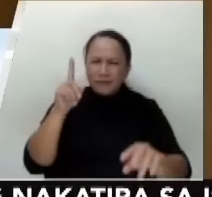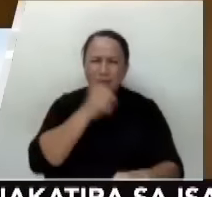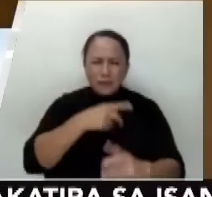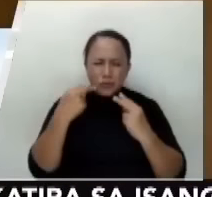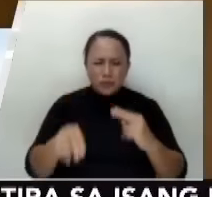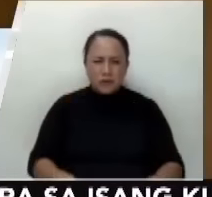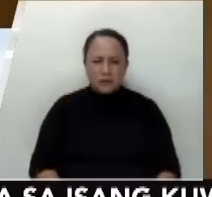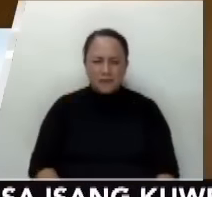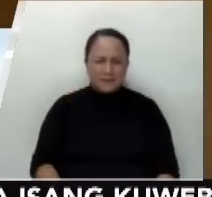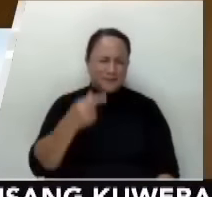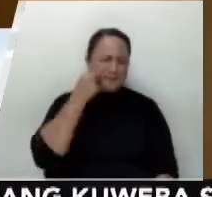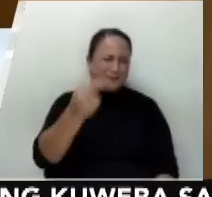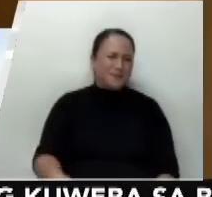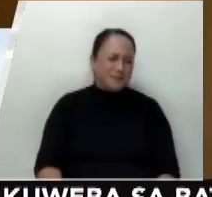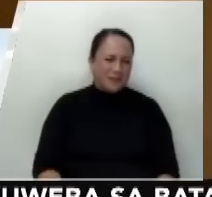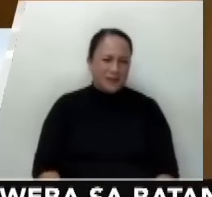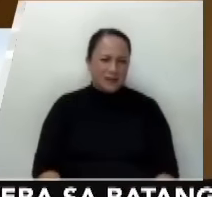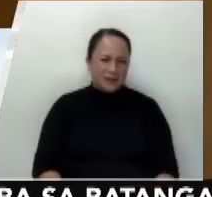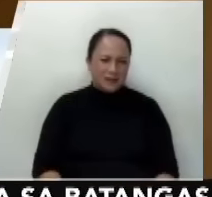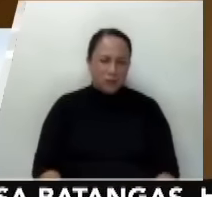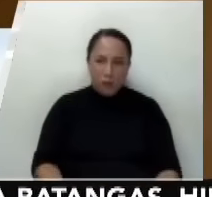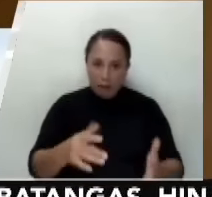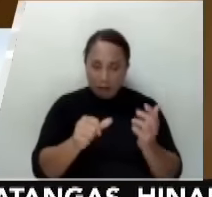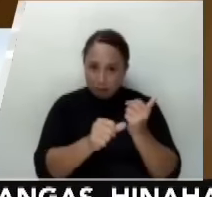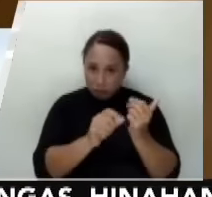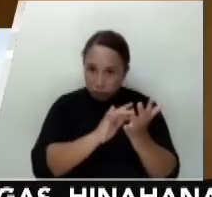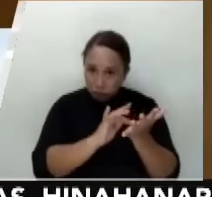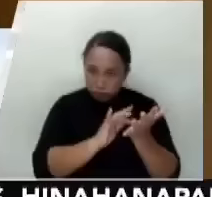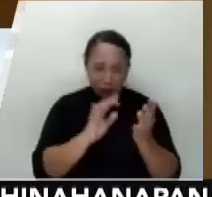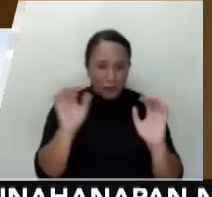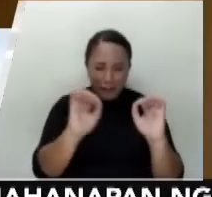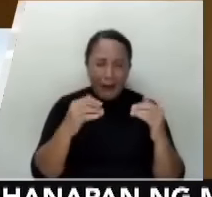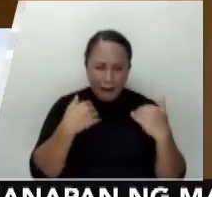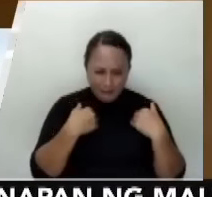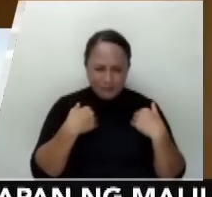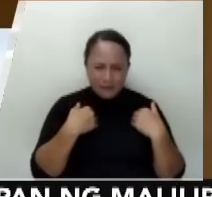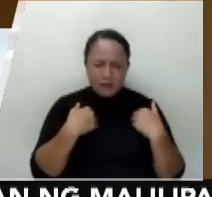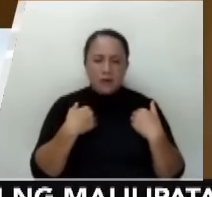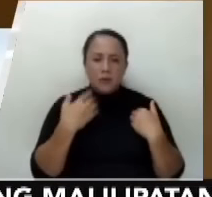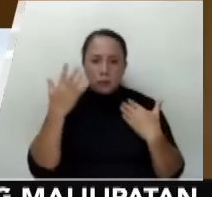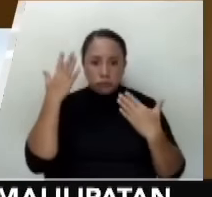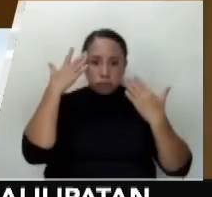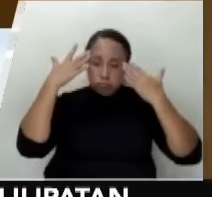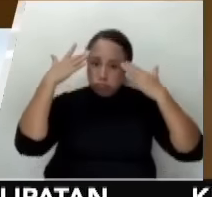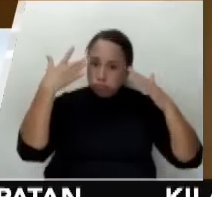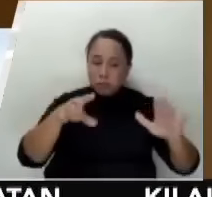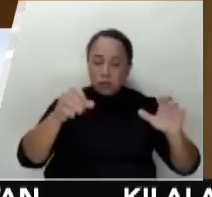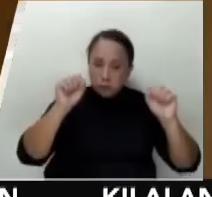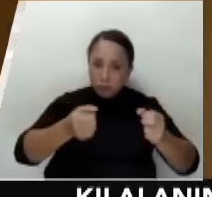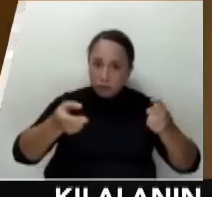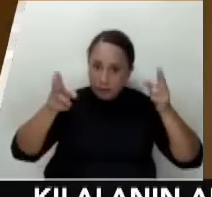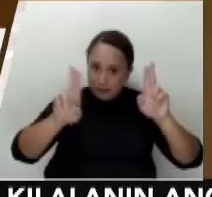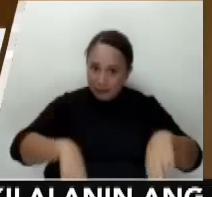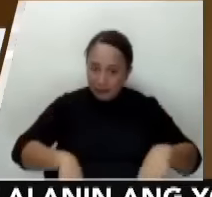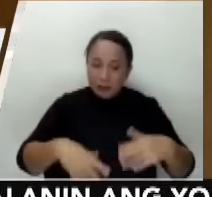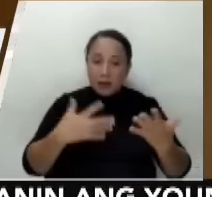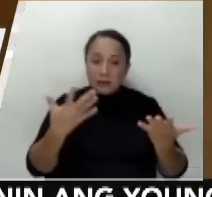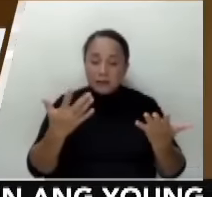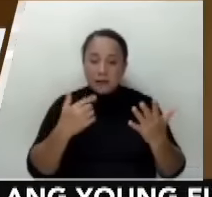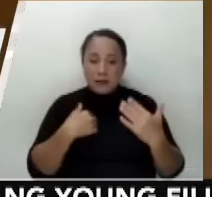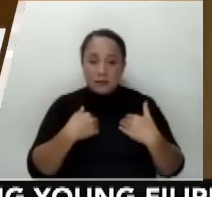pong walang medic sa set dahil hindi po natin alam kung ano po yung mga pwede mangyari sa atin during dun sa time